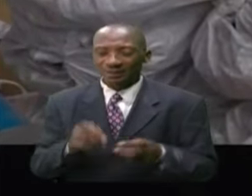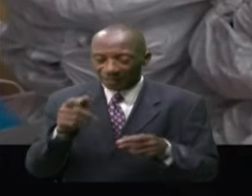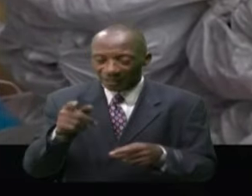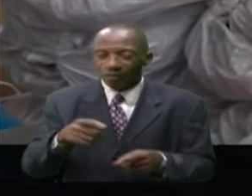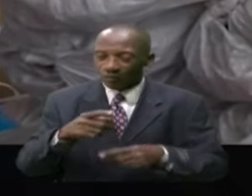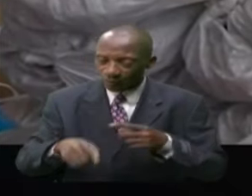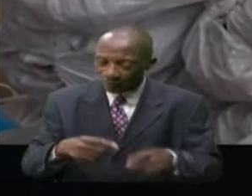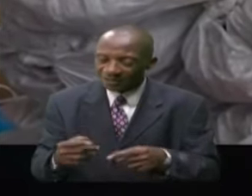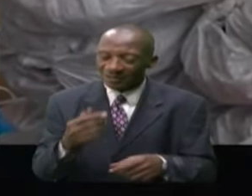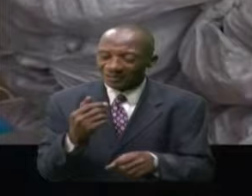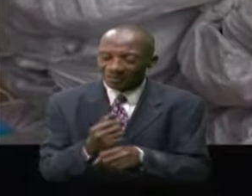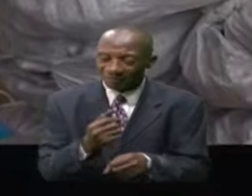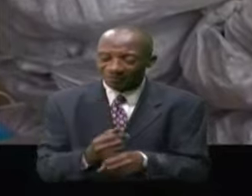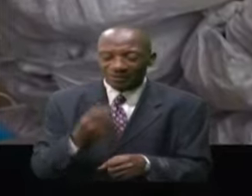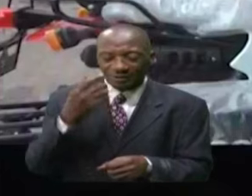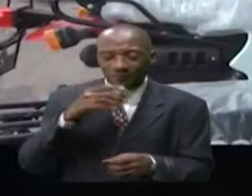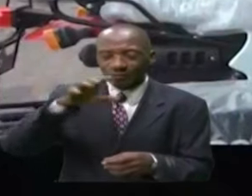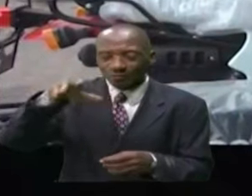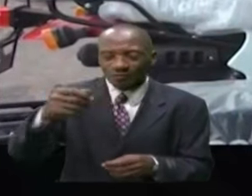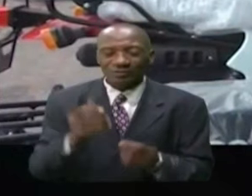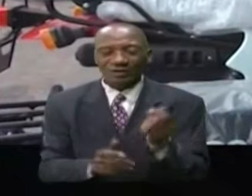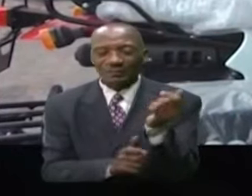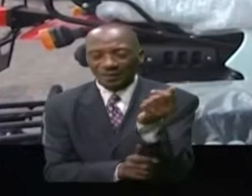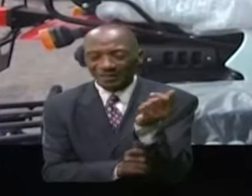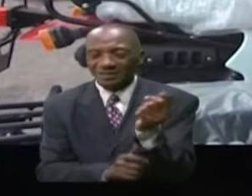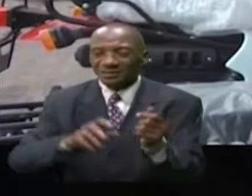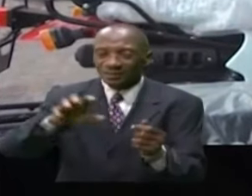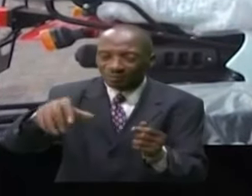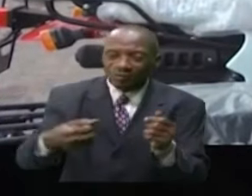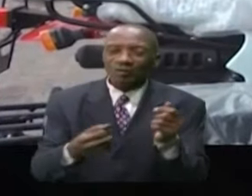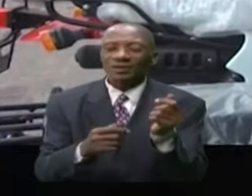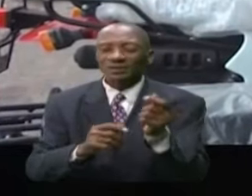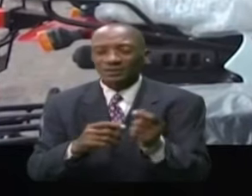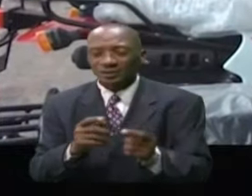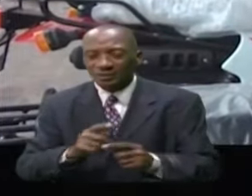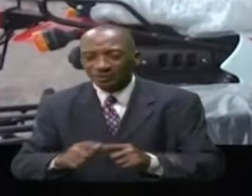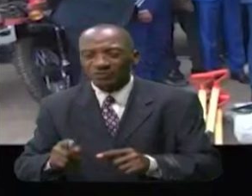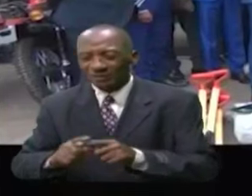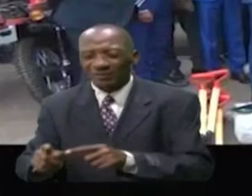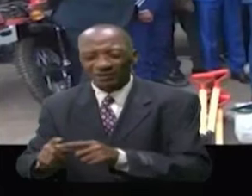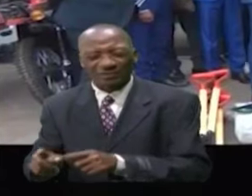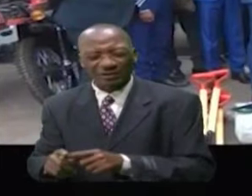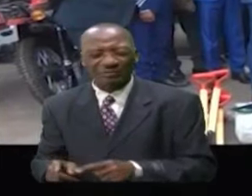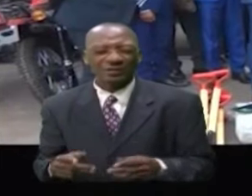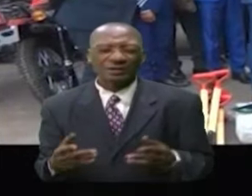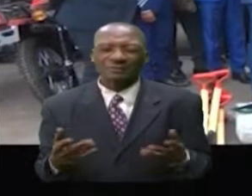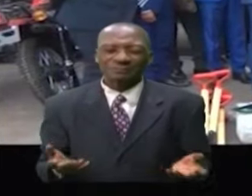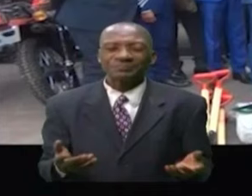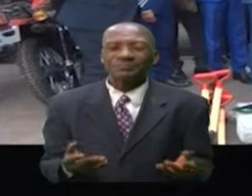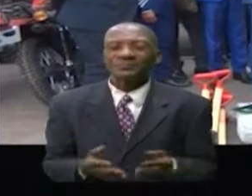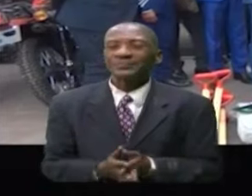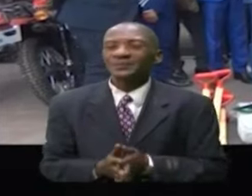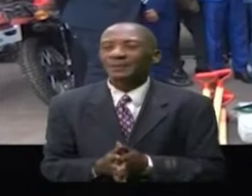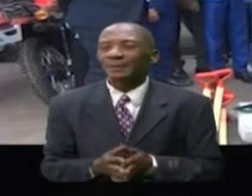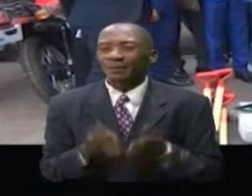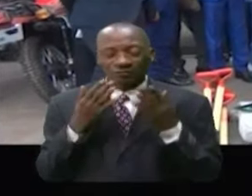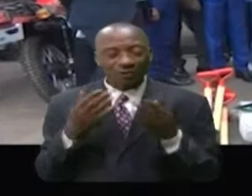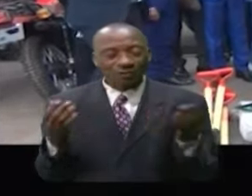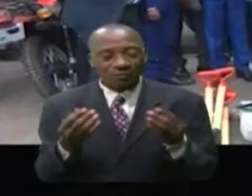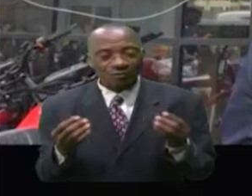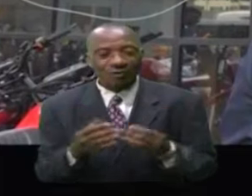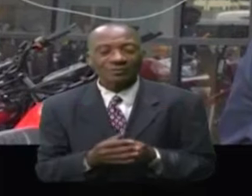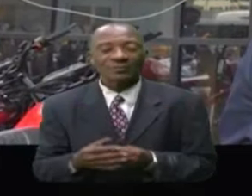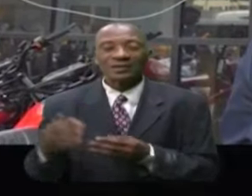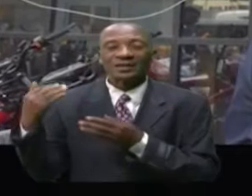aratoires, mais aussi salopettes et motos. La gouverneure Nikomba a salué cet accompagnement du gouvernement central